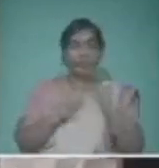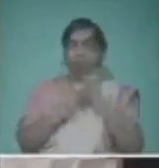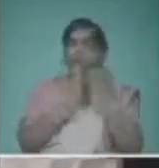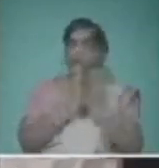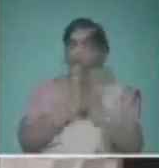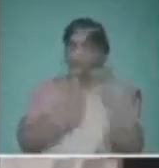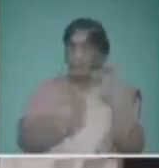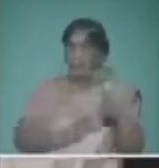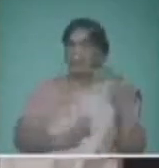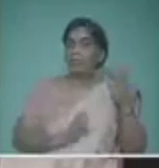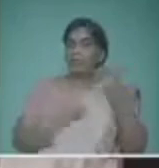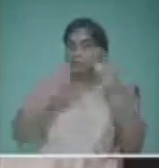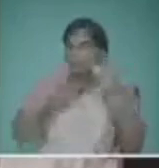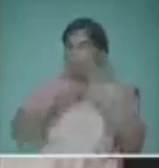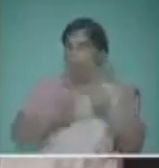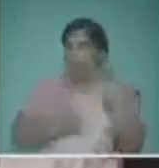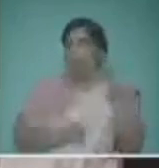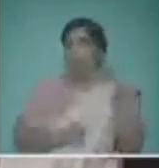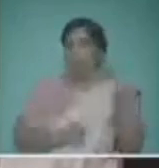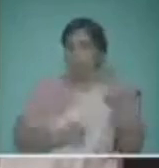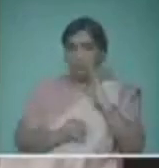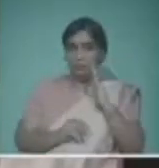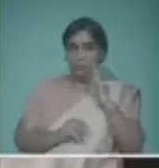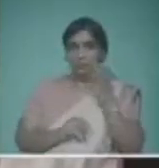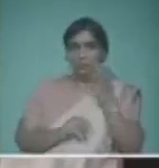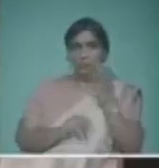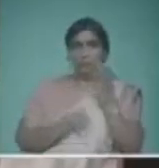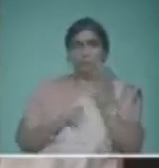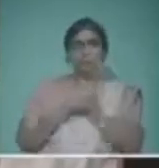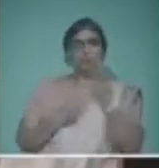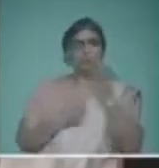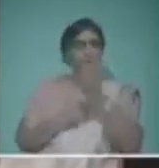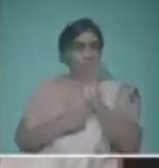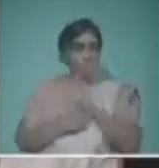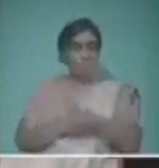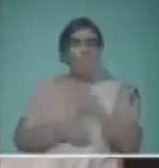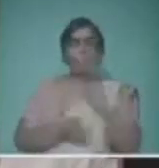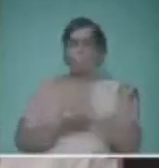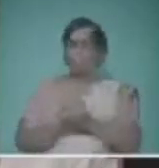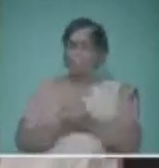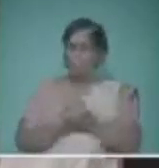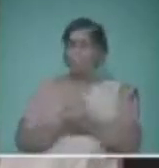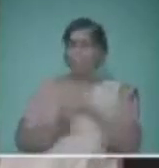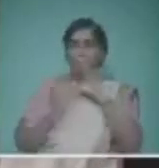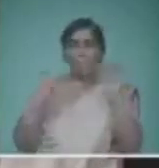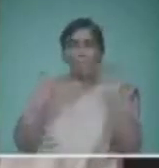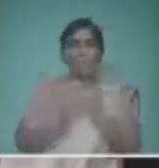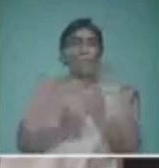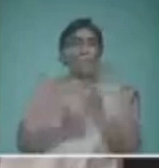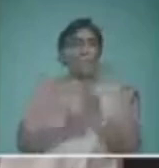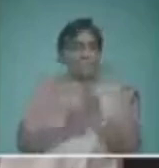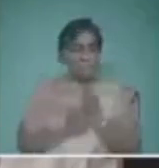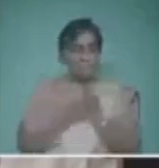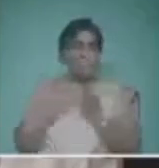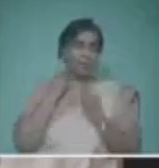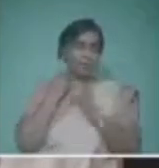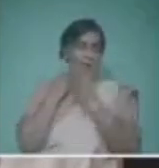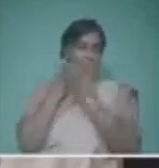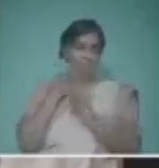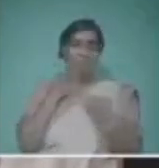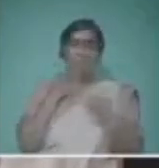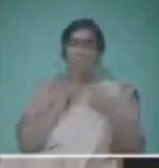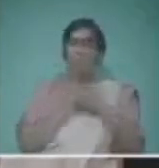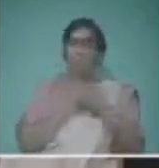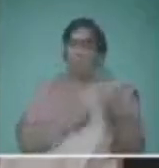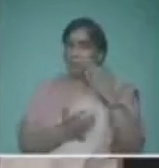හරහා ආයවැය සඳහා විදේශ මූලධනය විවුර්ත වන තෙක් මහා බැංකුවෙන් සීමිත මුදල් ප්‍රමාණයක් ලබා ගැනීම